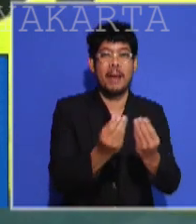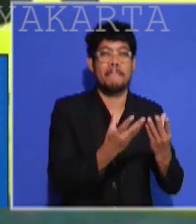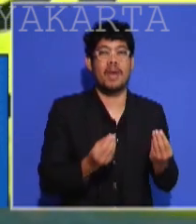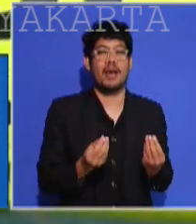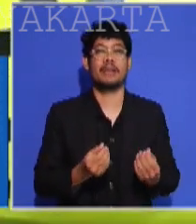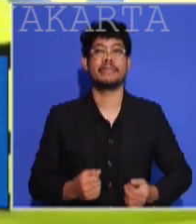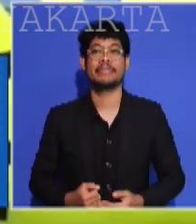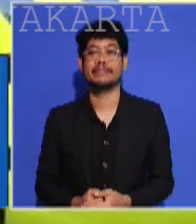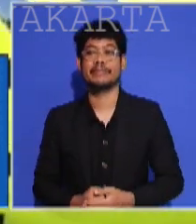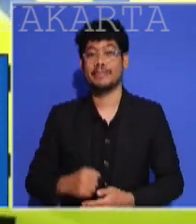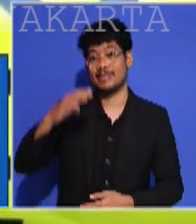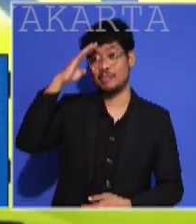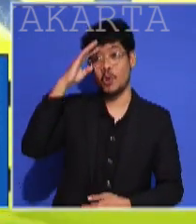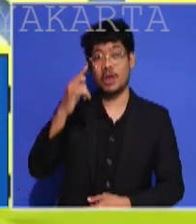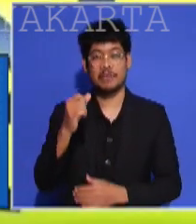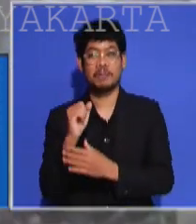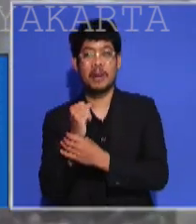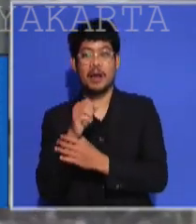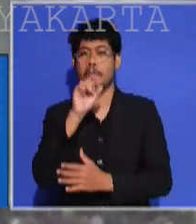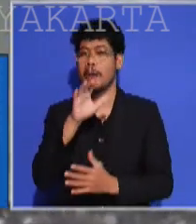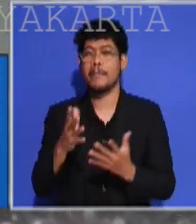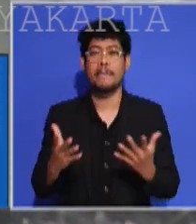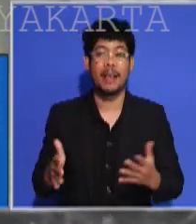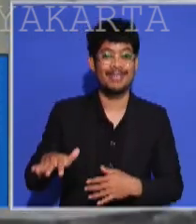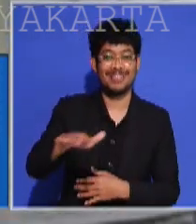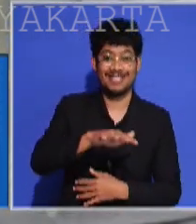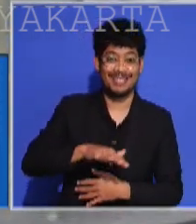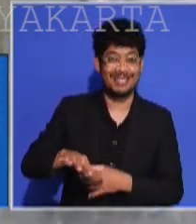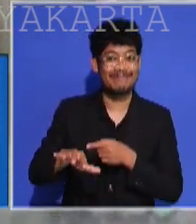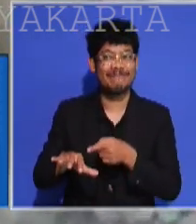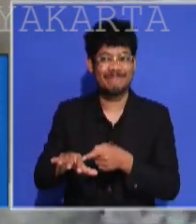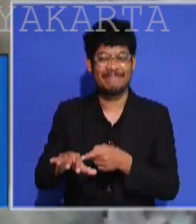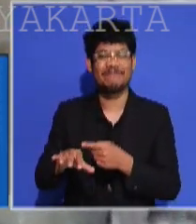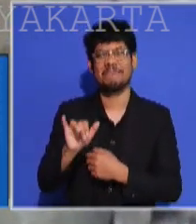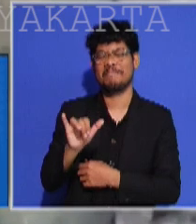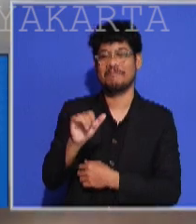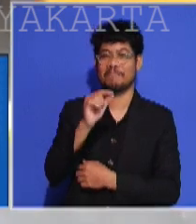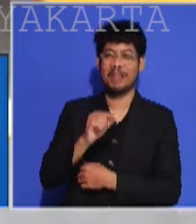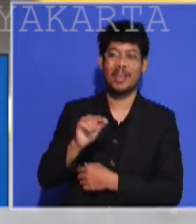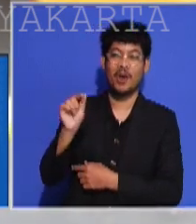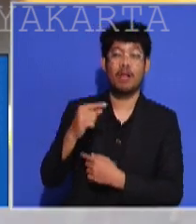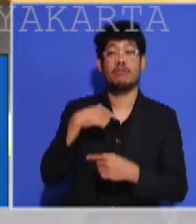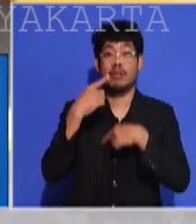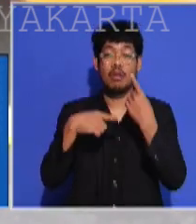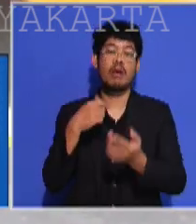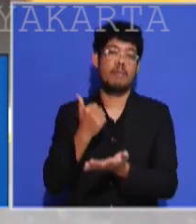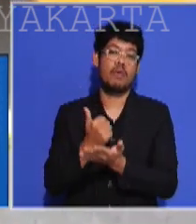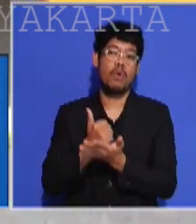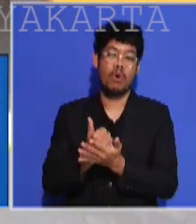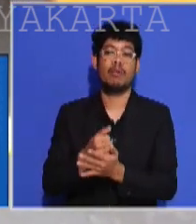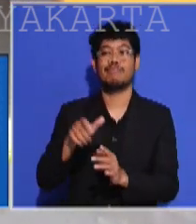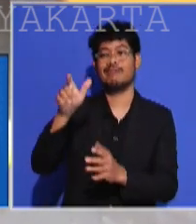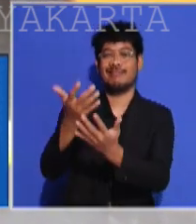ditemui saat acara Trabas kamtipmas di Kecamatan bandongan membenarkan kejadian penganiayaan tersebut dan dari hasil penyelidikan